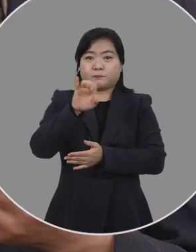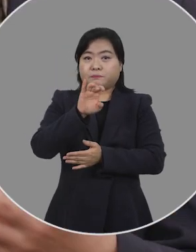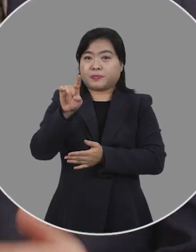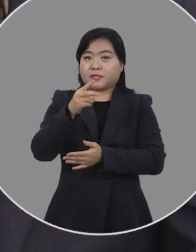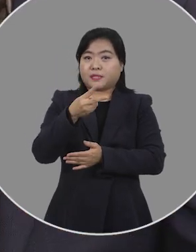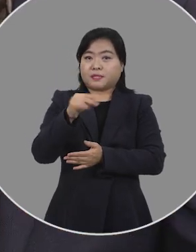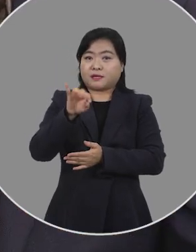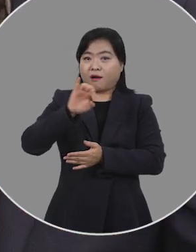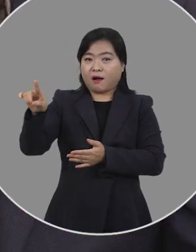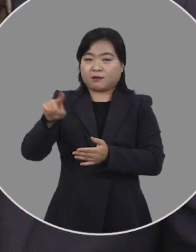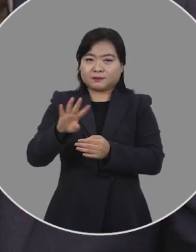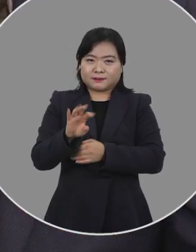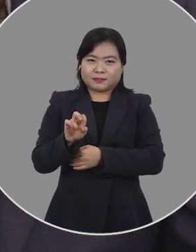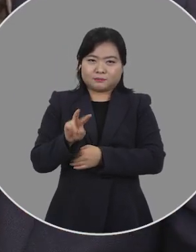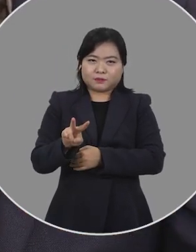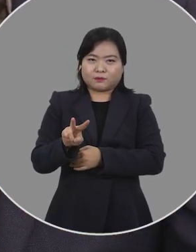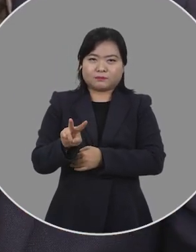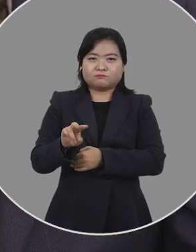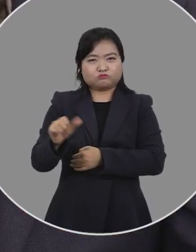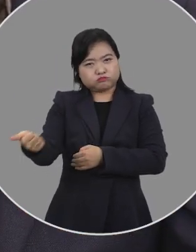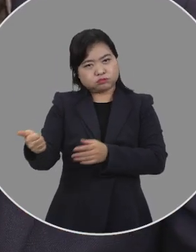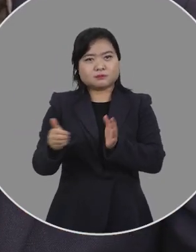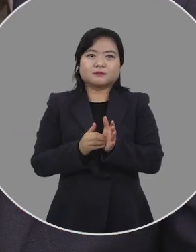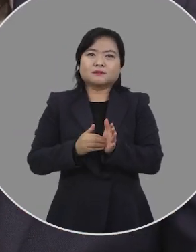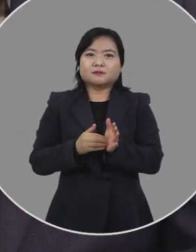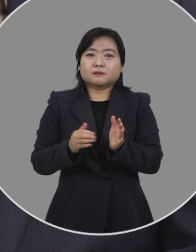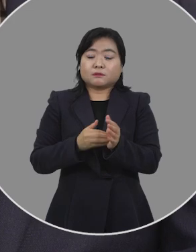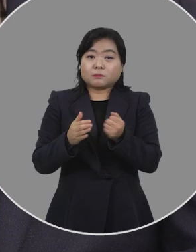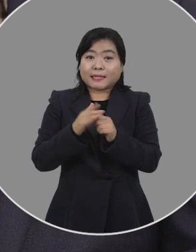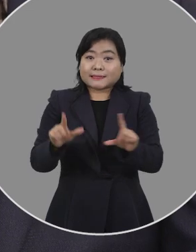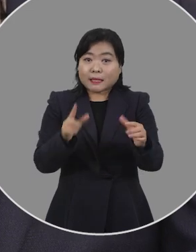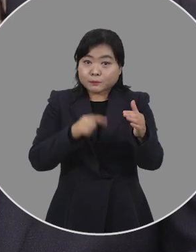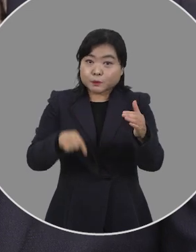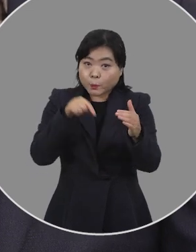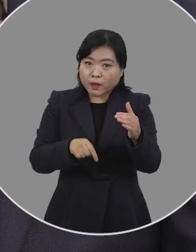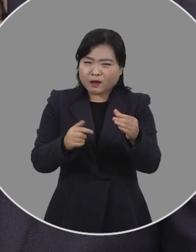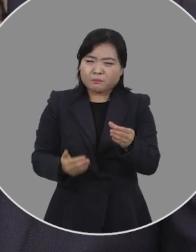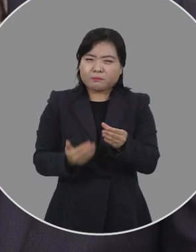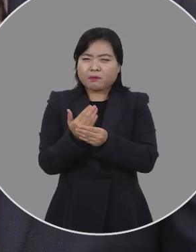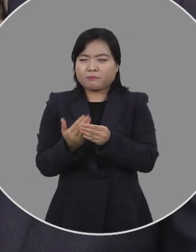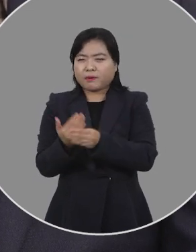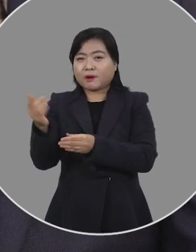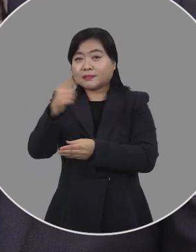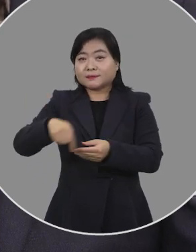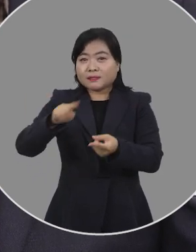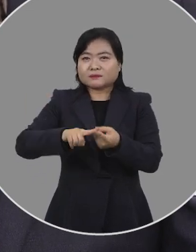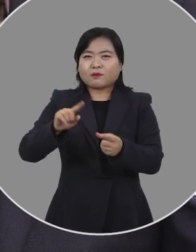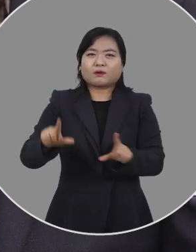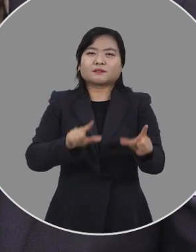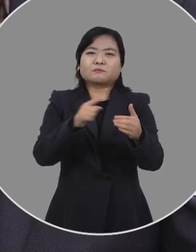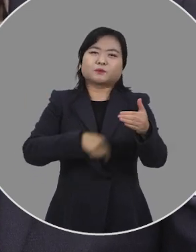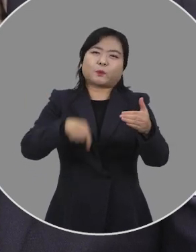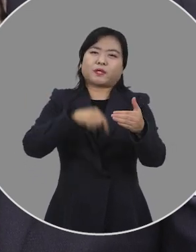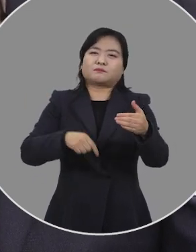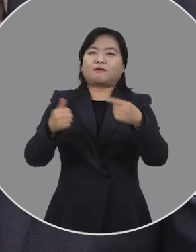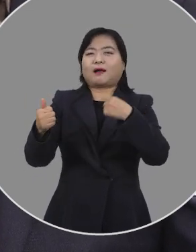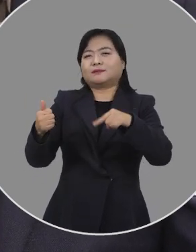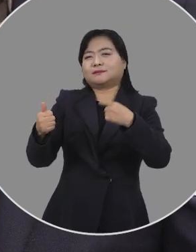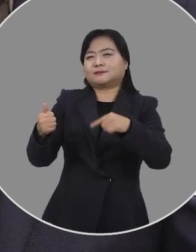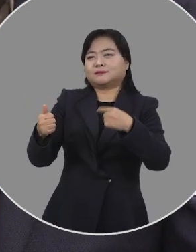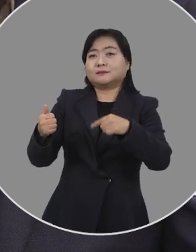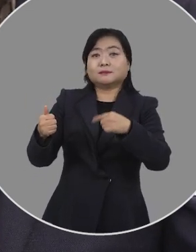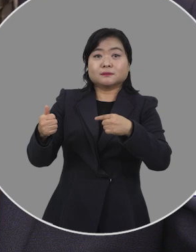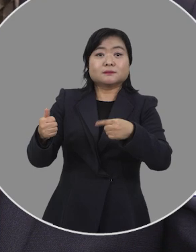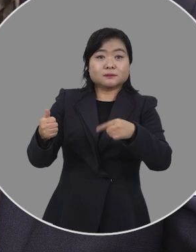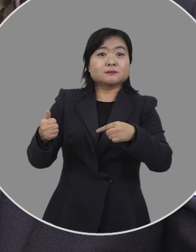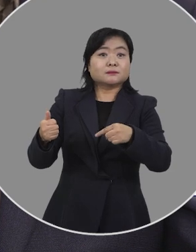위키피디아에 42년도에 간 거죠. 하니까 삶 속에서 벌어진 일을 삶 속에서 가르치게